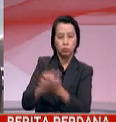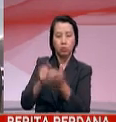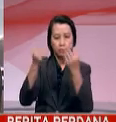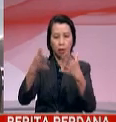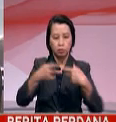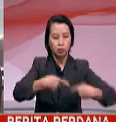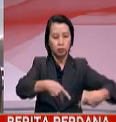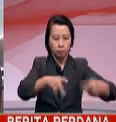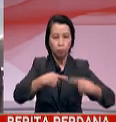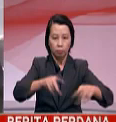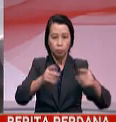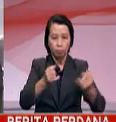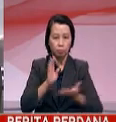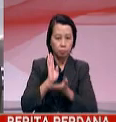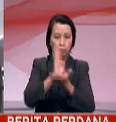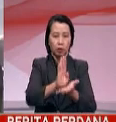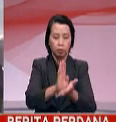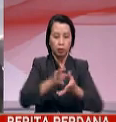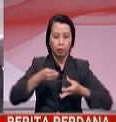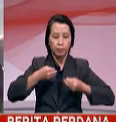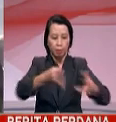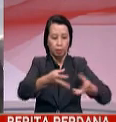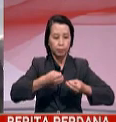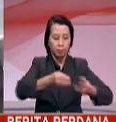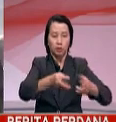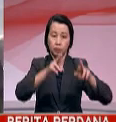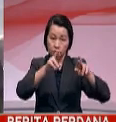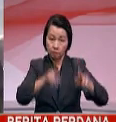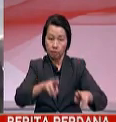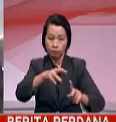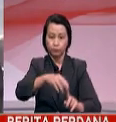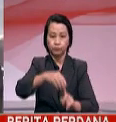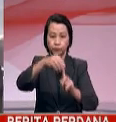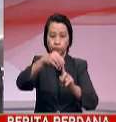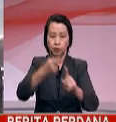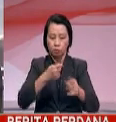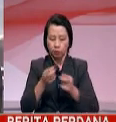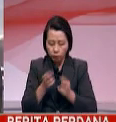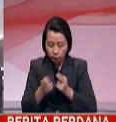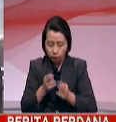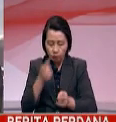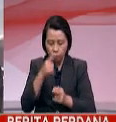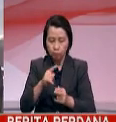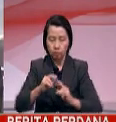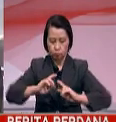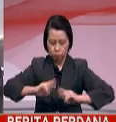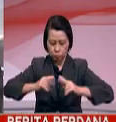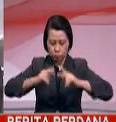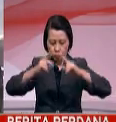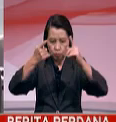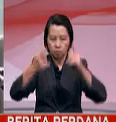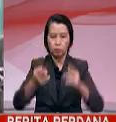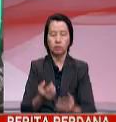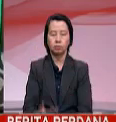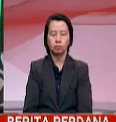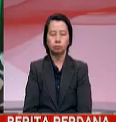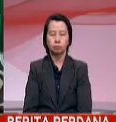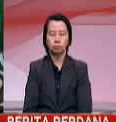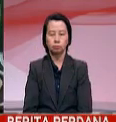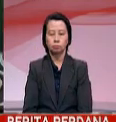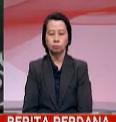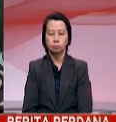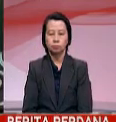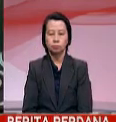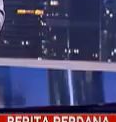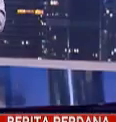lagi peluang-peluang dan bantuan yang akan diberi kepada rakyat, terutamanya dalam usaha-usaha untuk kita meningkatkan ekonomi.